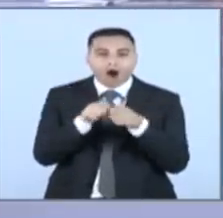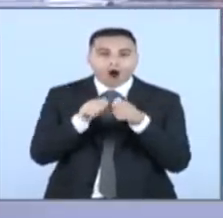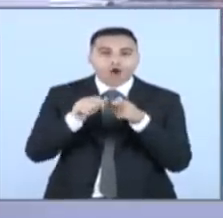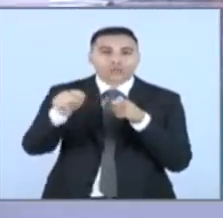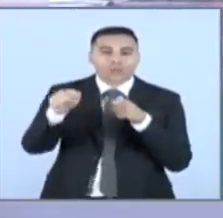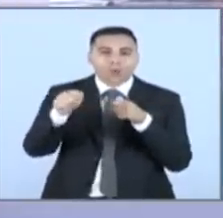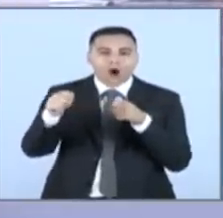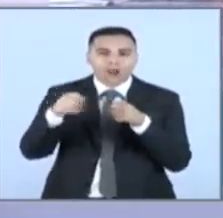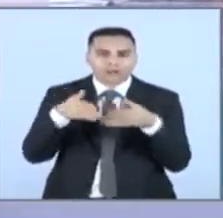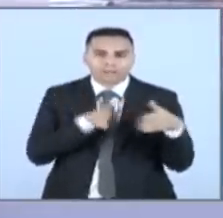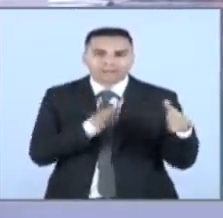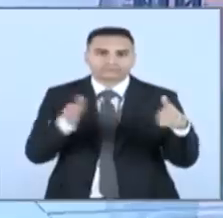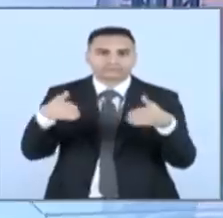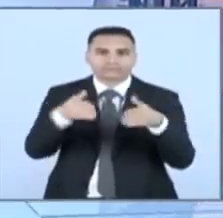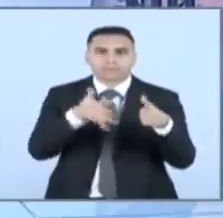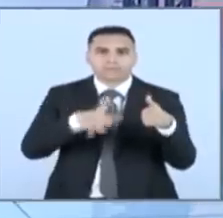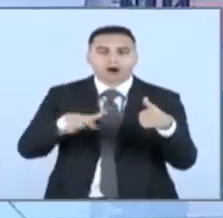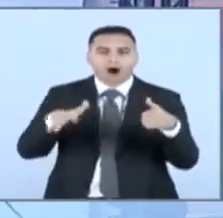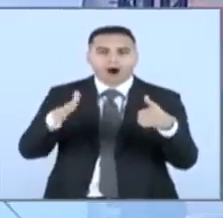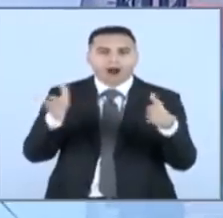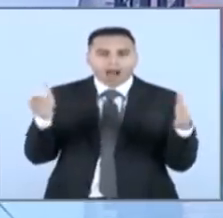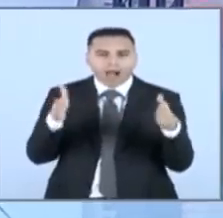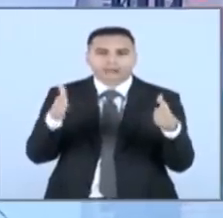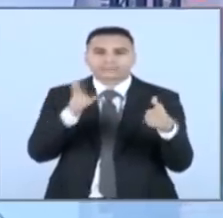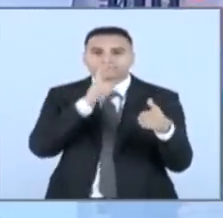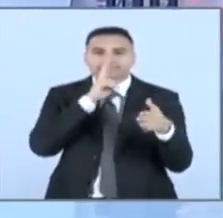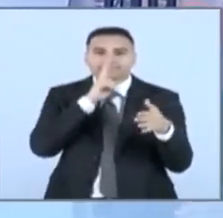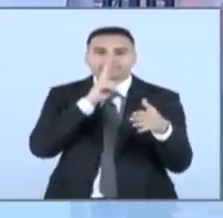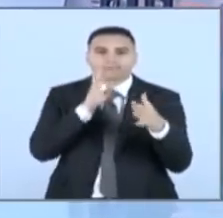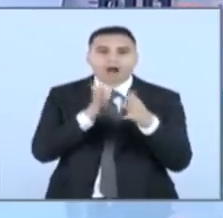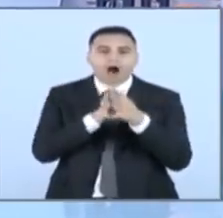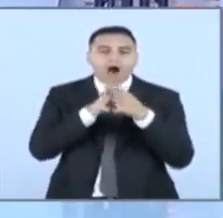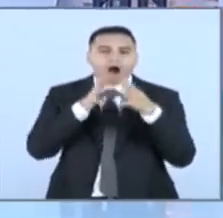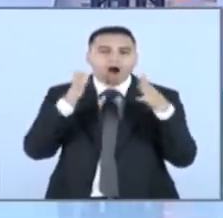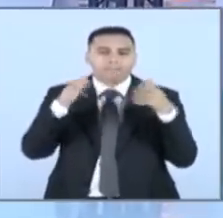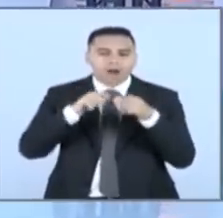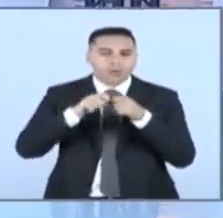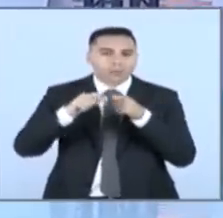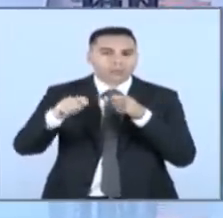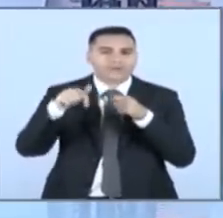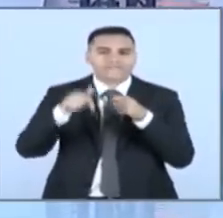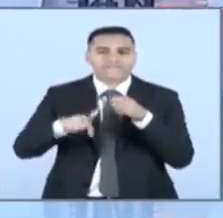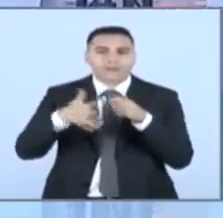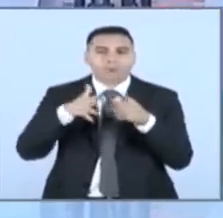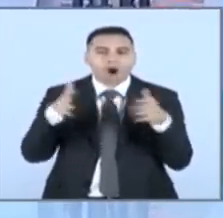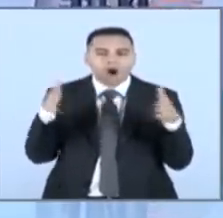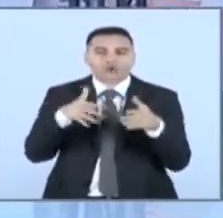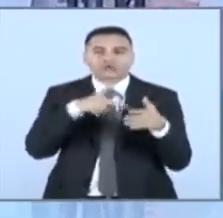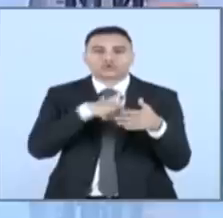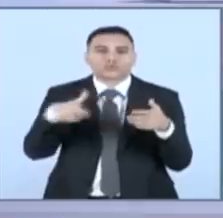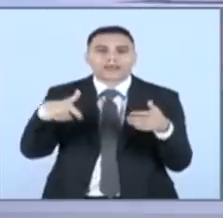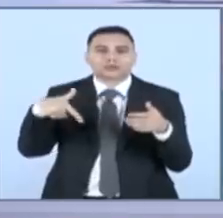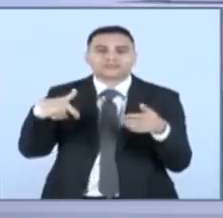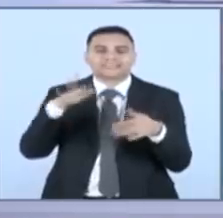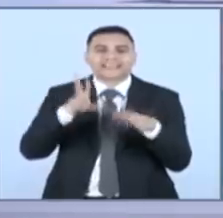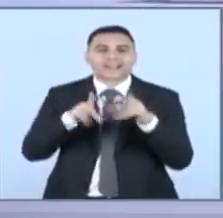أطول بحيرة للمياه العذبة في العالم، طول البحيرة 660 كيلومتر،